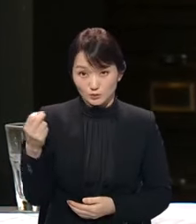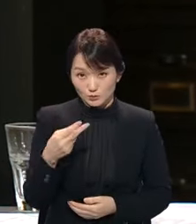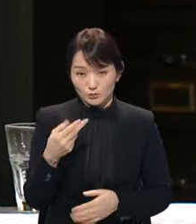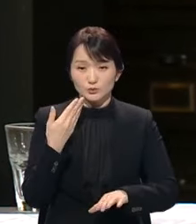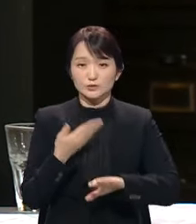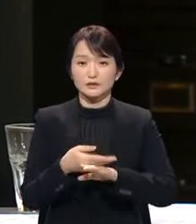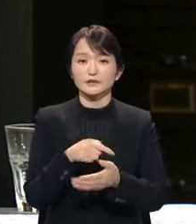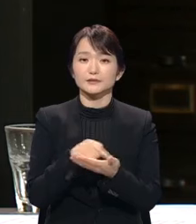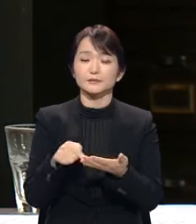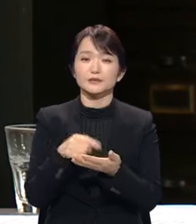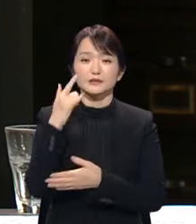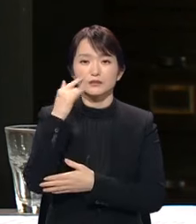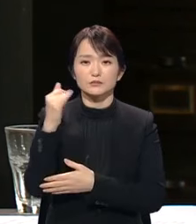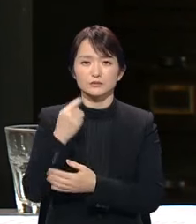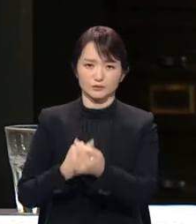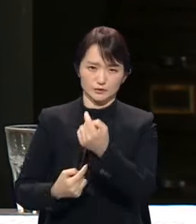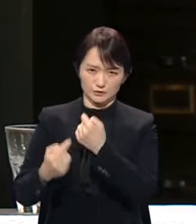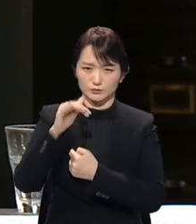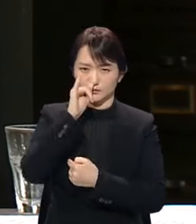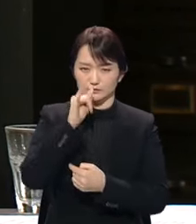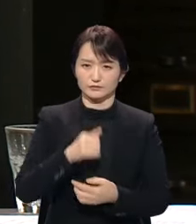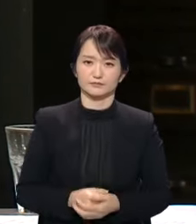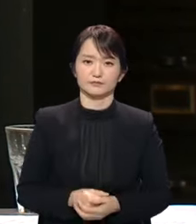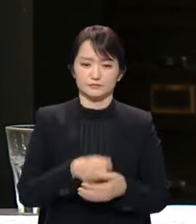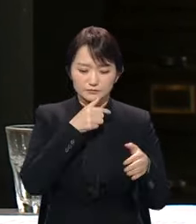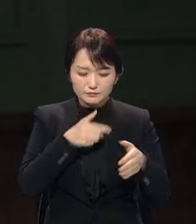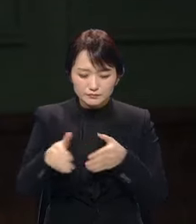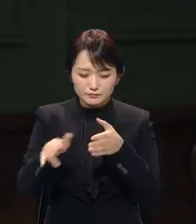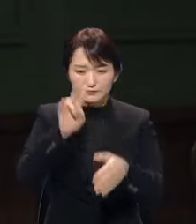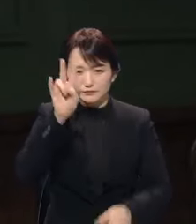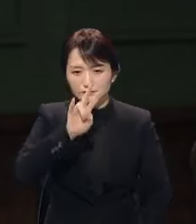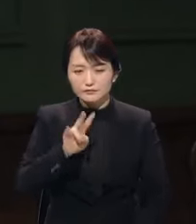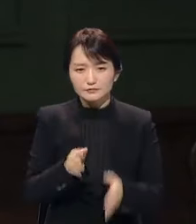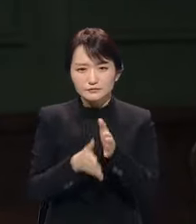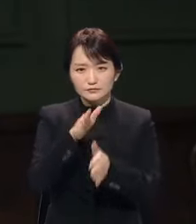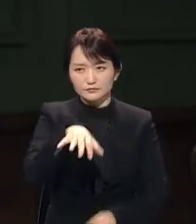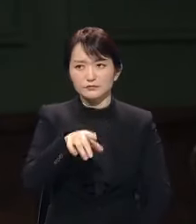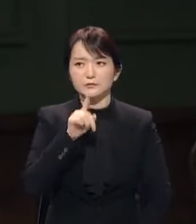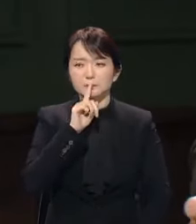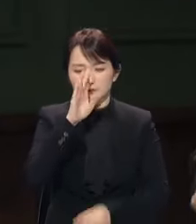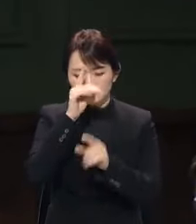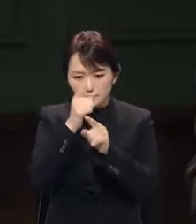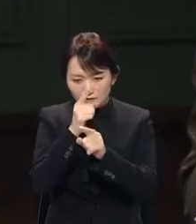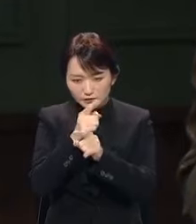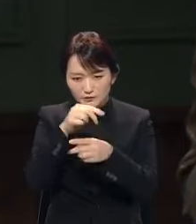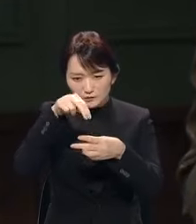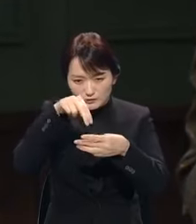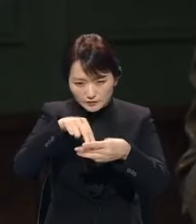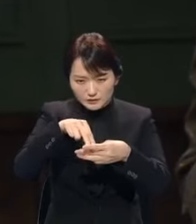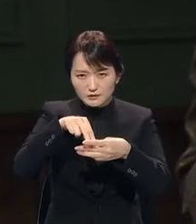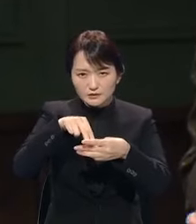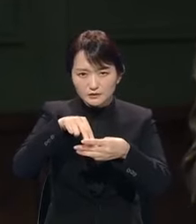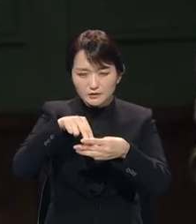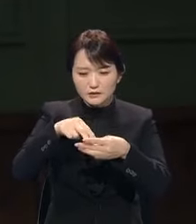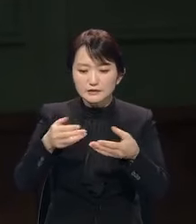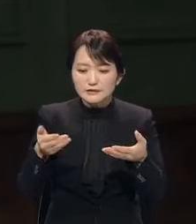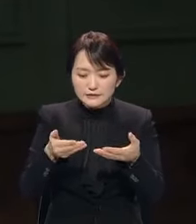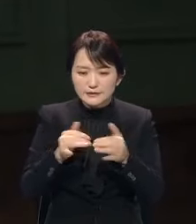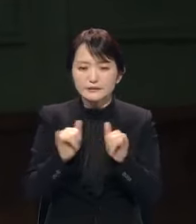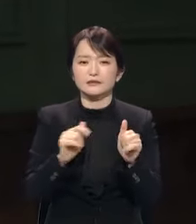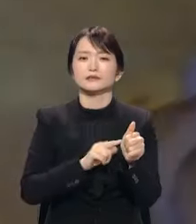피해 학부모님의 제보가 들어왔어요. 네, 일단 경기도 시흥시의 한 언어치료센터에서 일하던 이 30대 재활사가요.